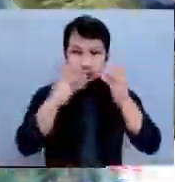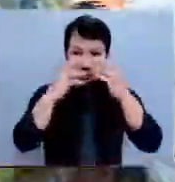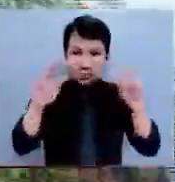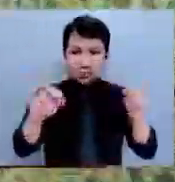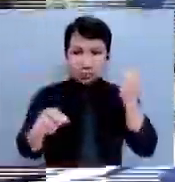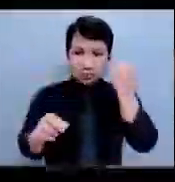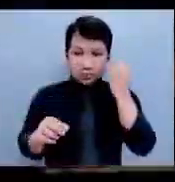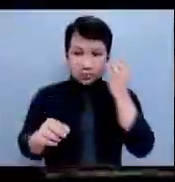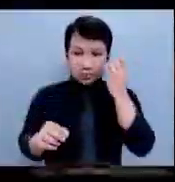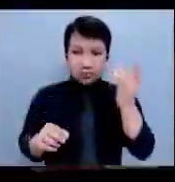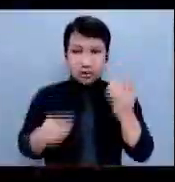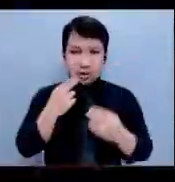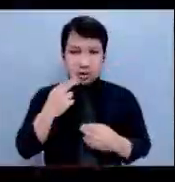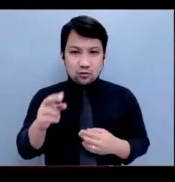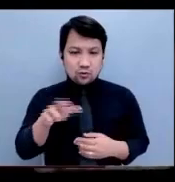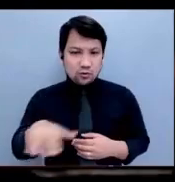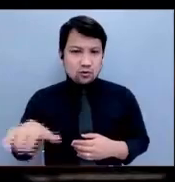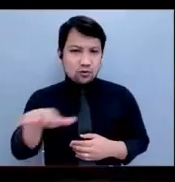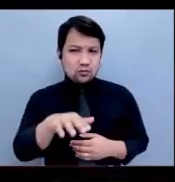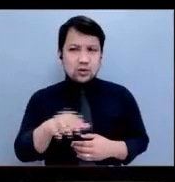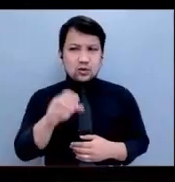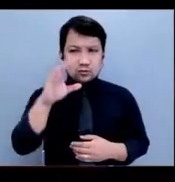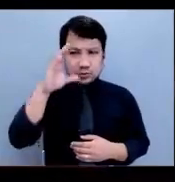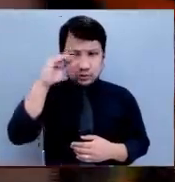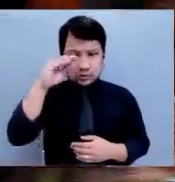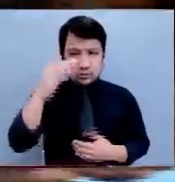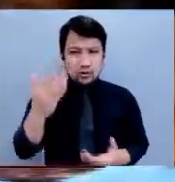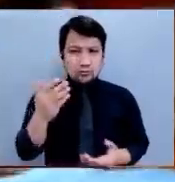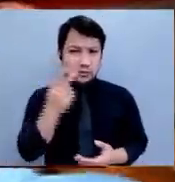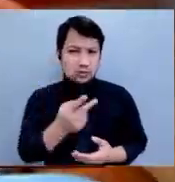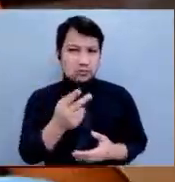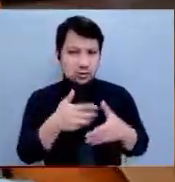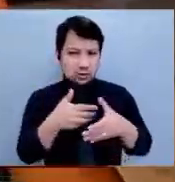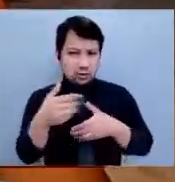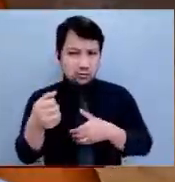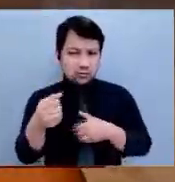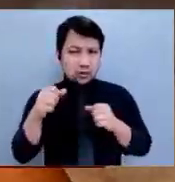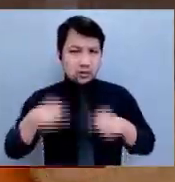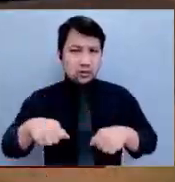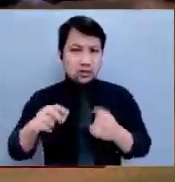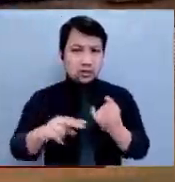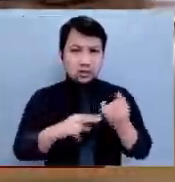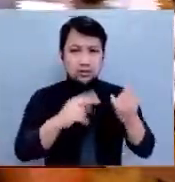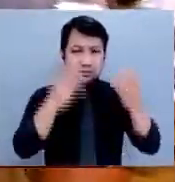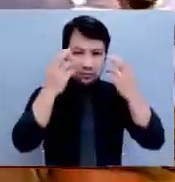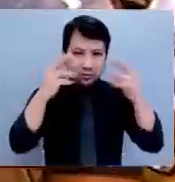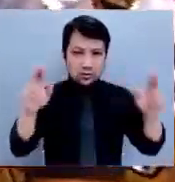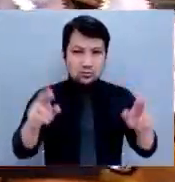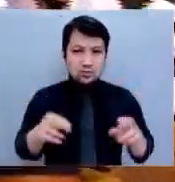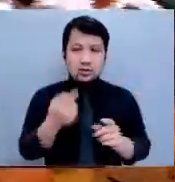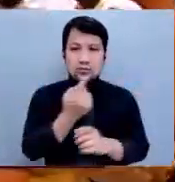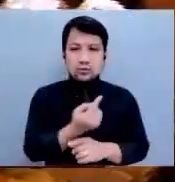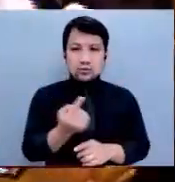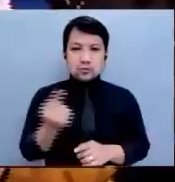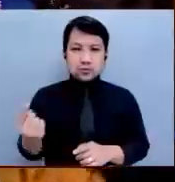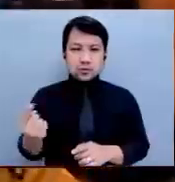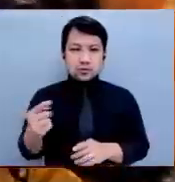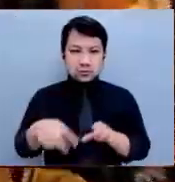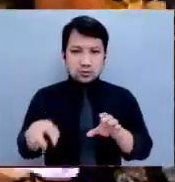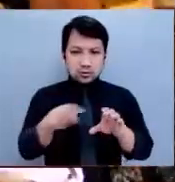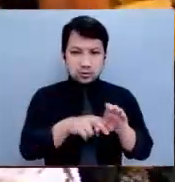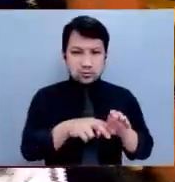ng News 5 ang 12 lalaki na ito na palabas sa compound ng BC Alcalde at isa-isang pinasakay sa police